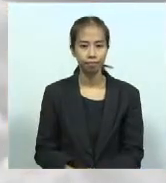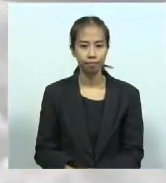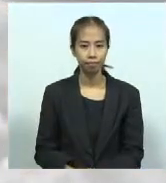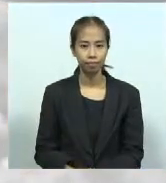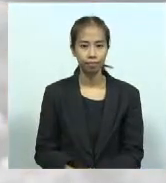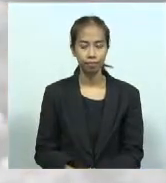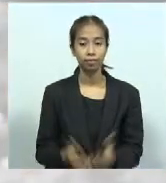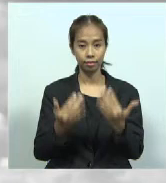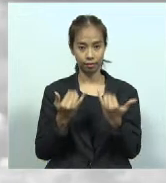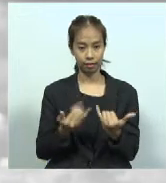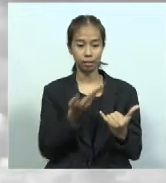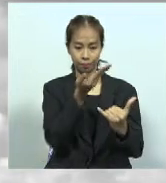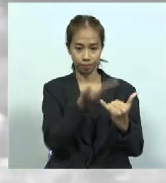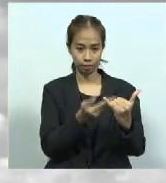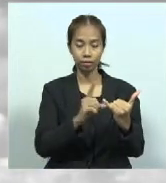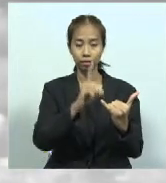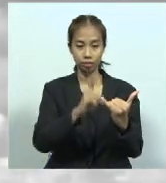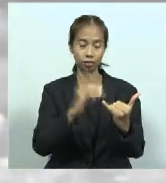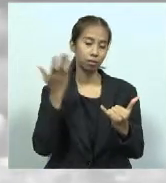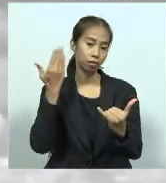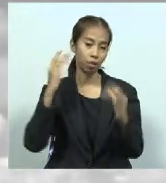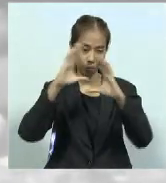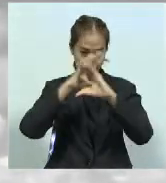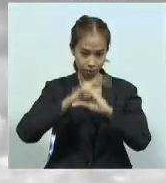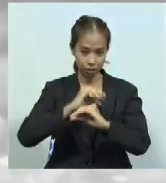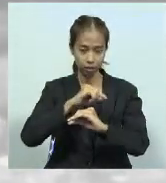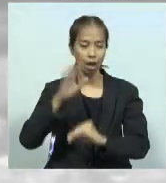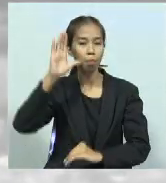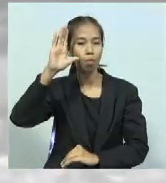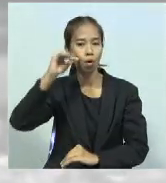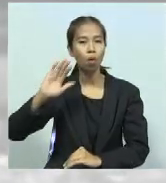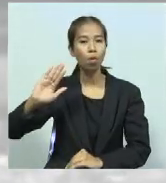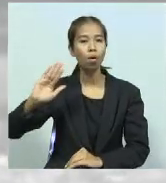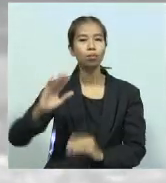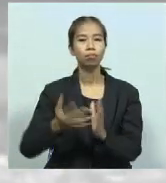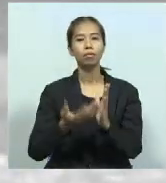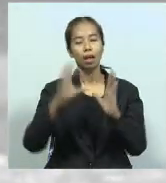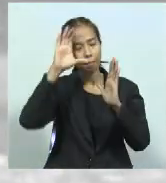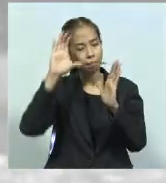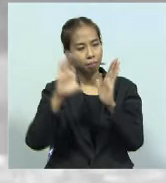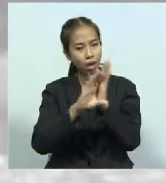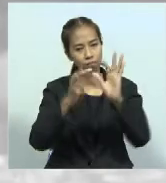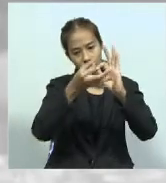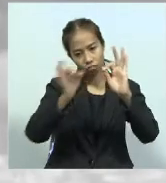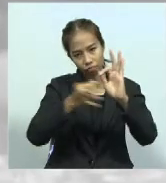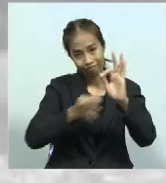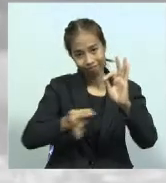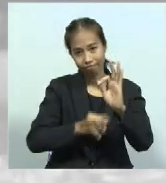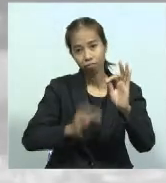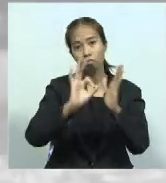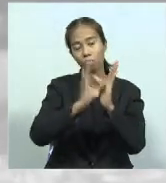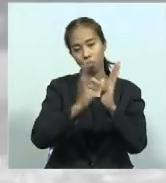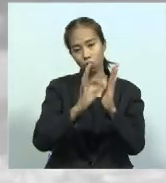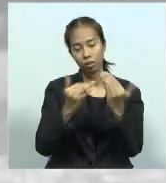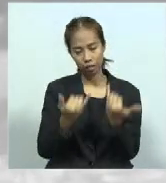และหลังจากที่น้ำตาลเสียชีวิตเมื่อคืนที่ผ่านมาคุณพ่อของน้องน้ำตาลก็ได้มีการโพสต์ภาพและข้อความโดยระบุว่า